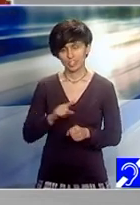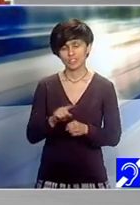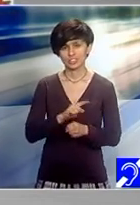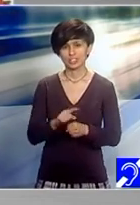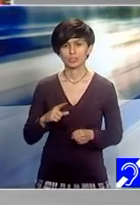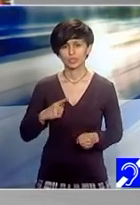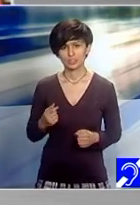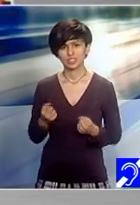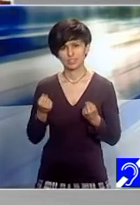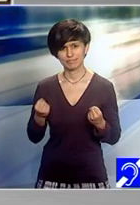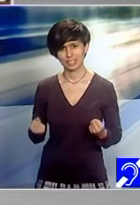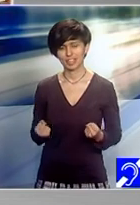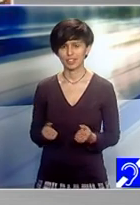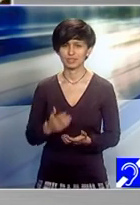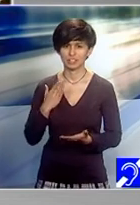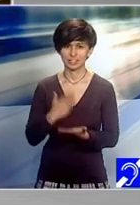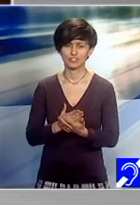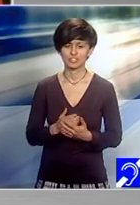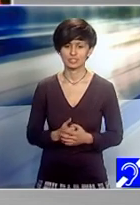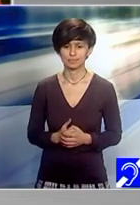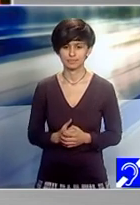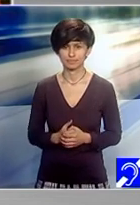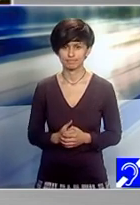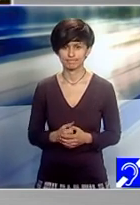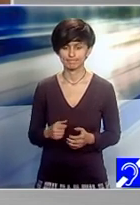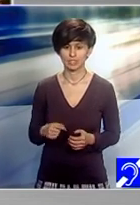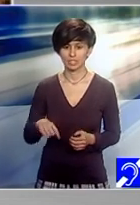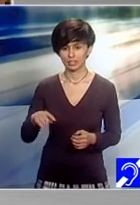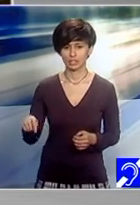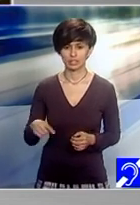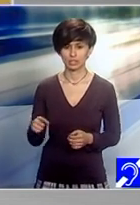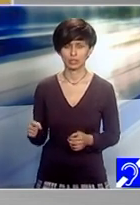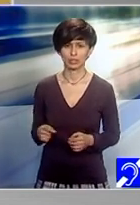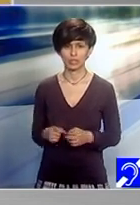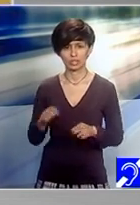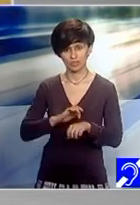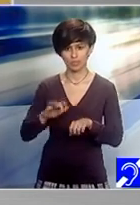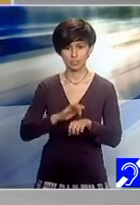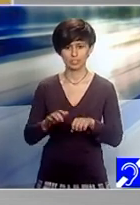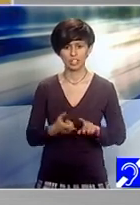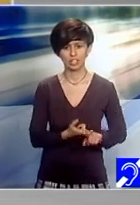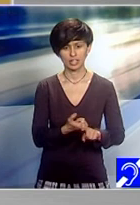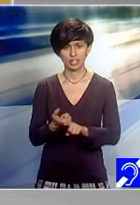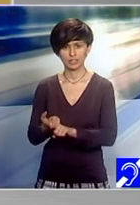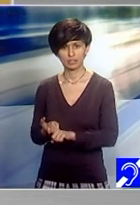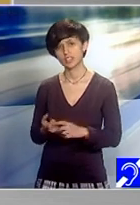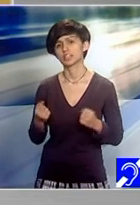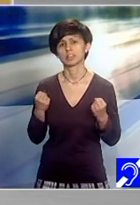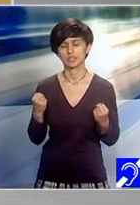foarte greu de definit. Dar ne vom strădui ca, în funcție de puterile noastre,